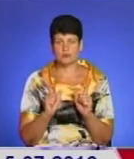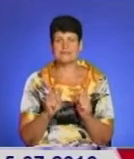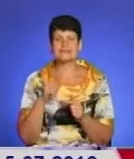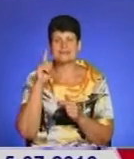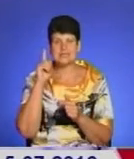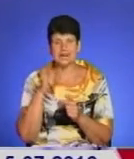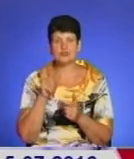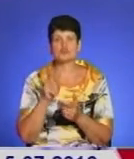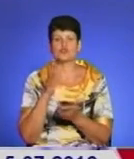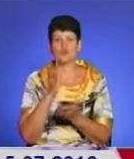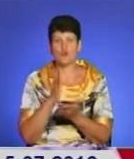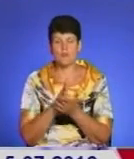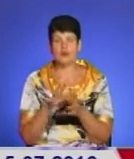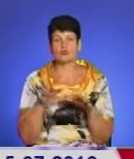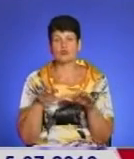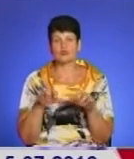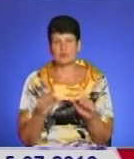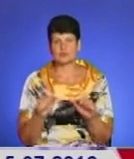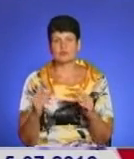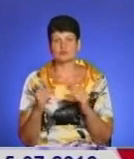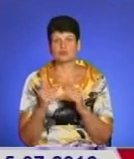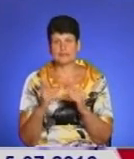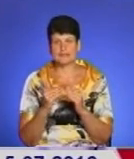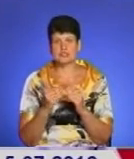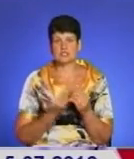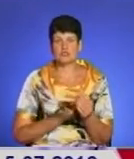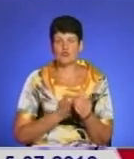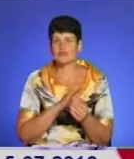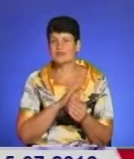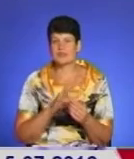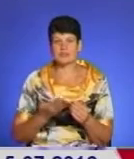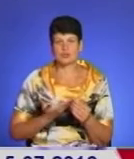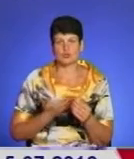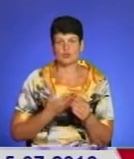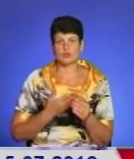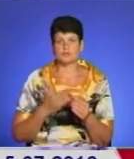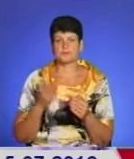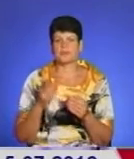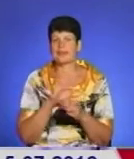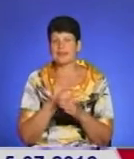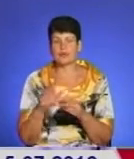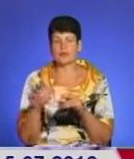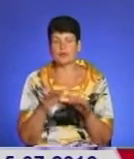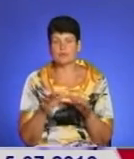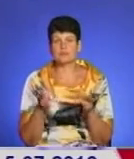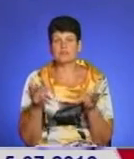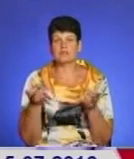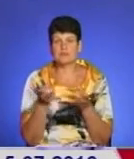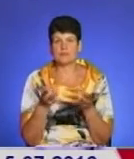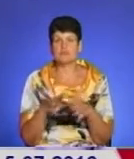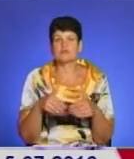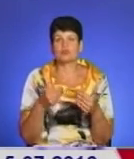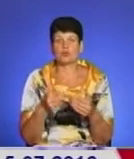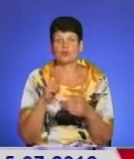у власності об'єкти як житлової, так і нежитлової нерухомості, які підлягають оподаткуванню, їм необхідно звернутися до